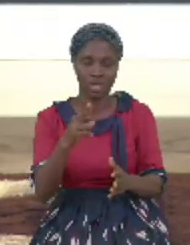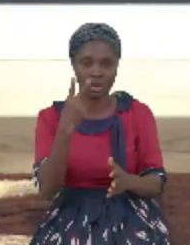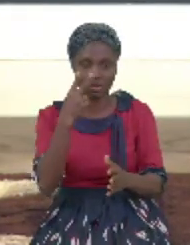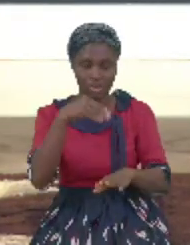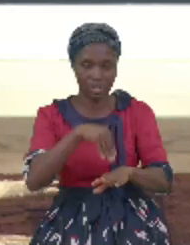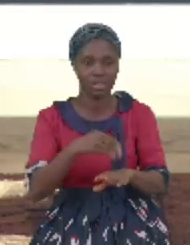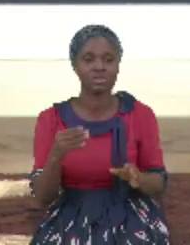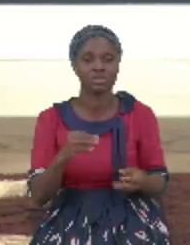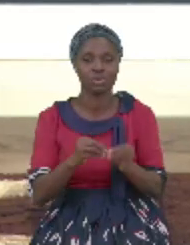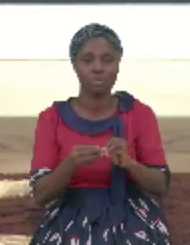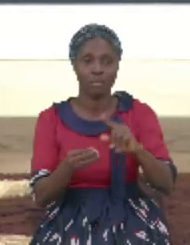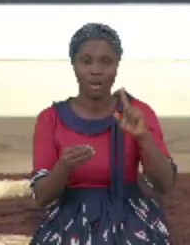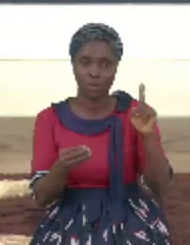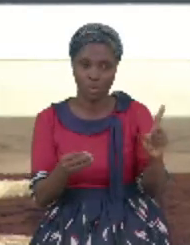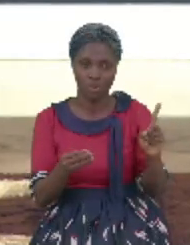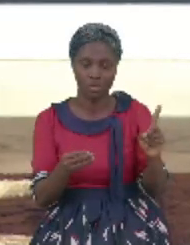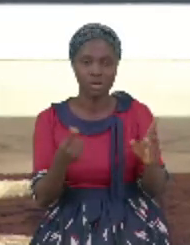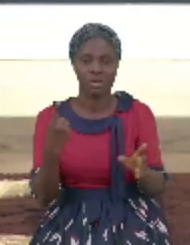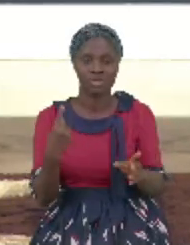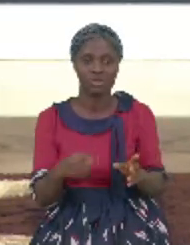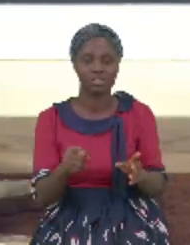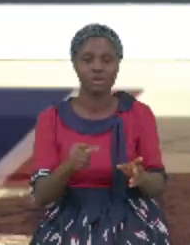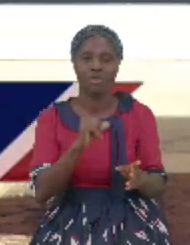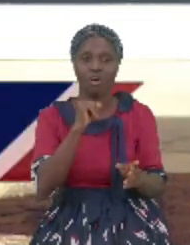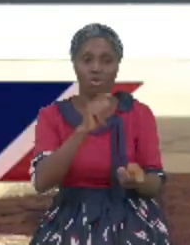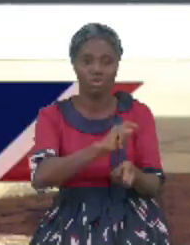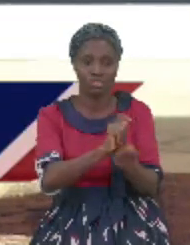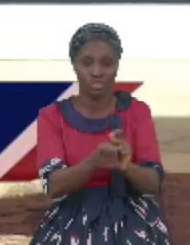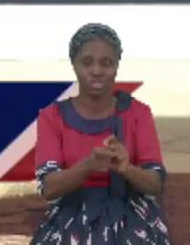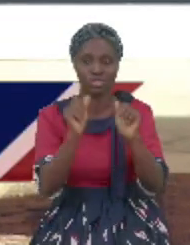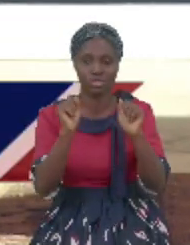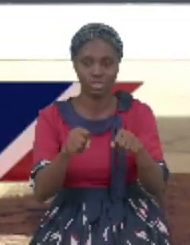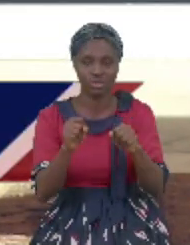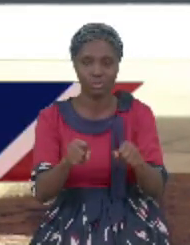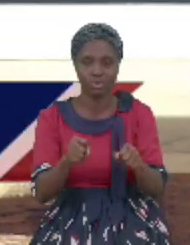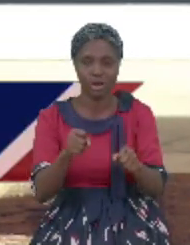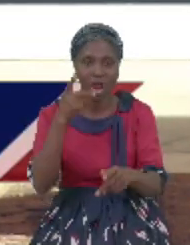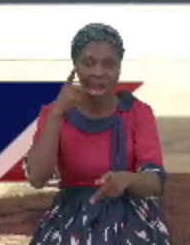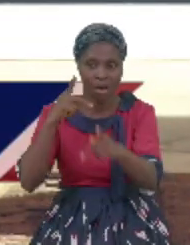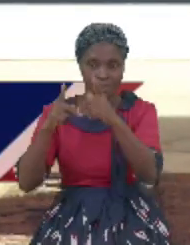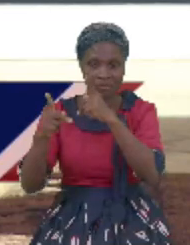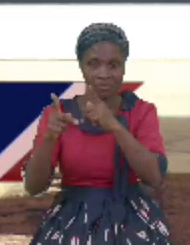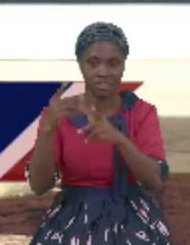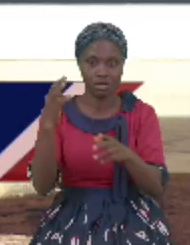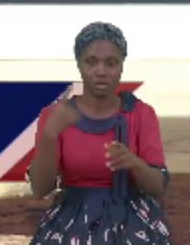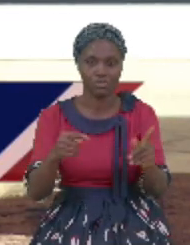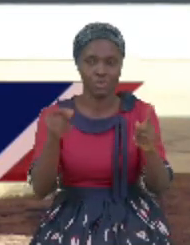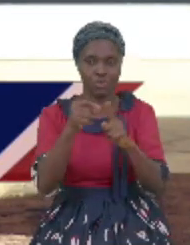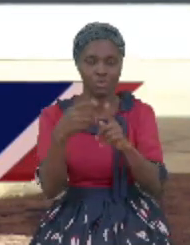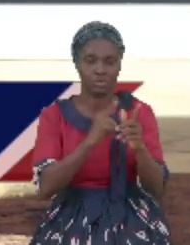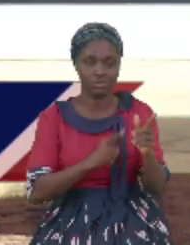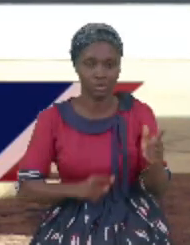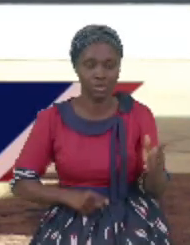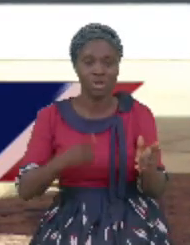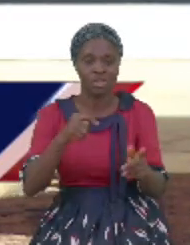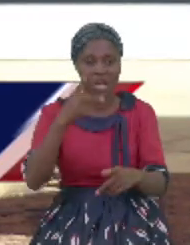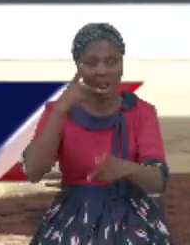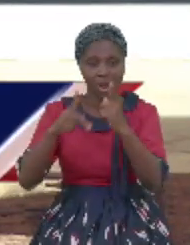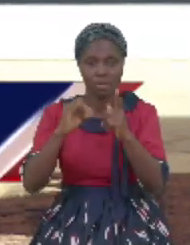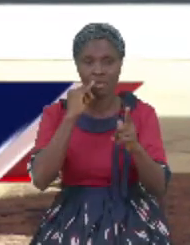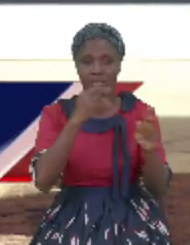points. 1. La prophétie inchangeable de la parole de l'Éternel.